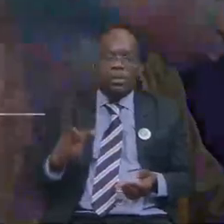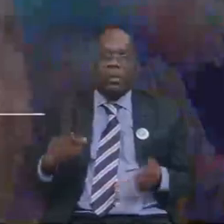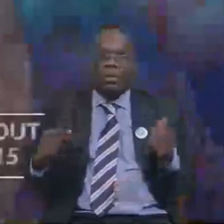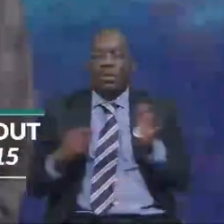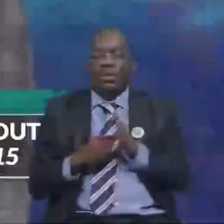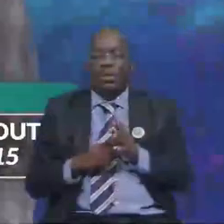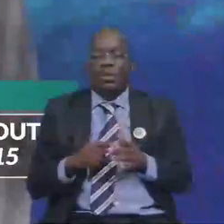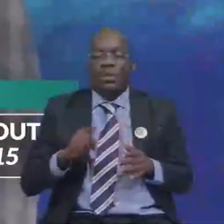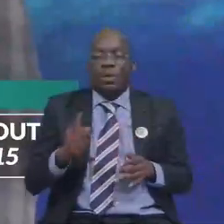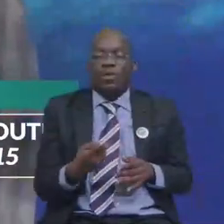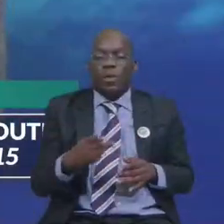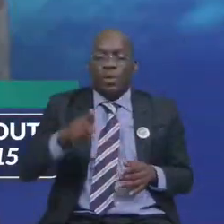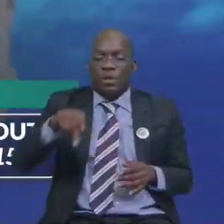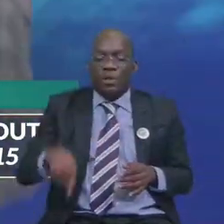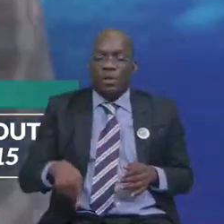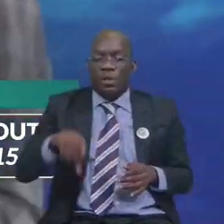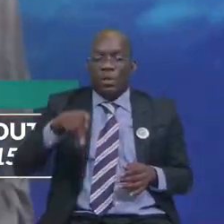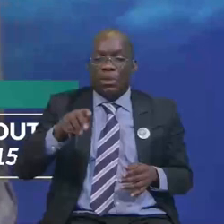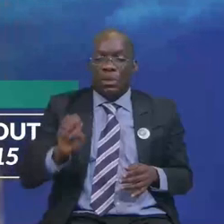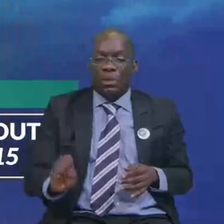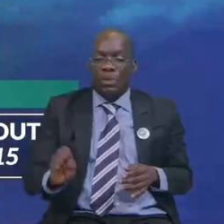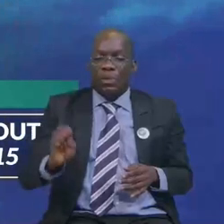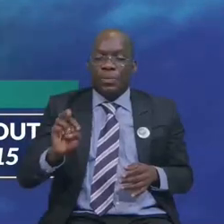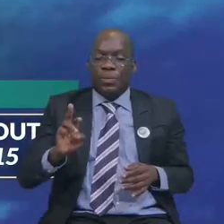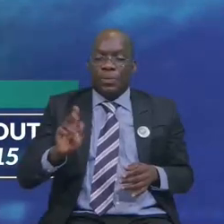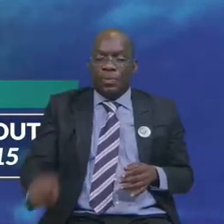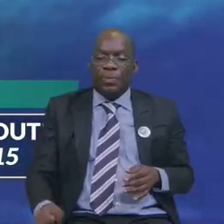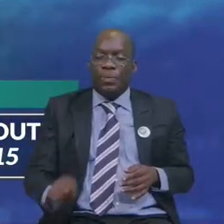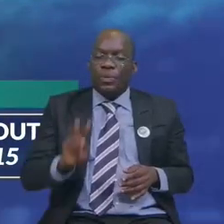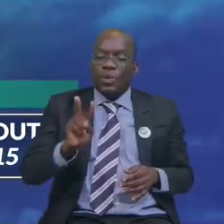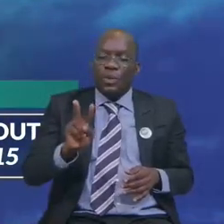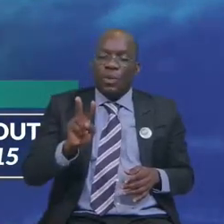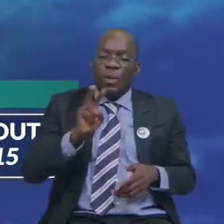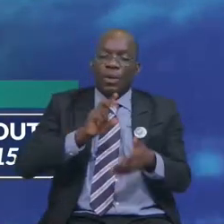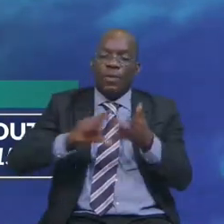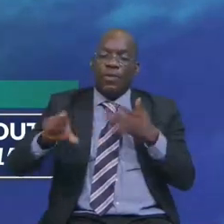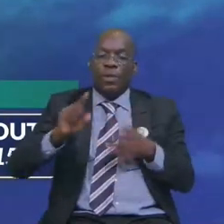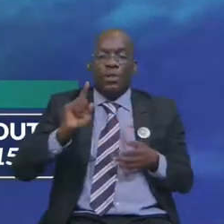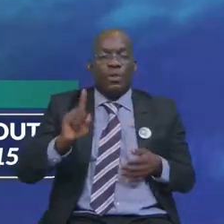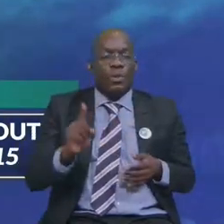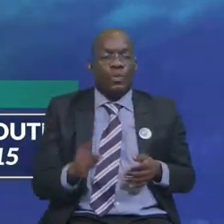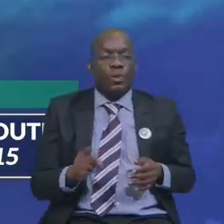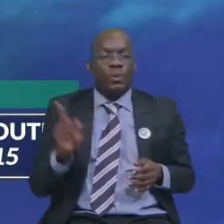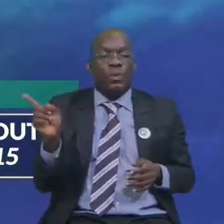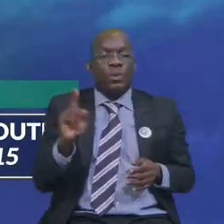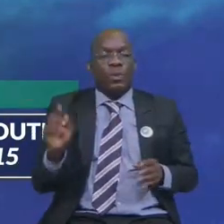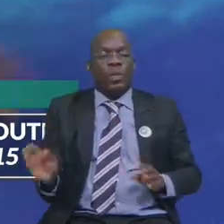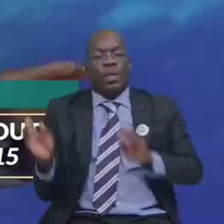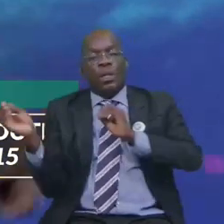verset 1 pierre un pied de 1